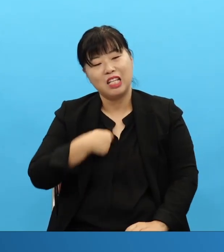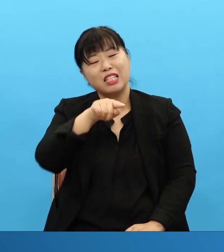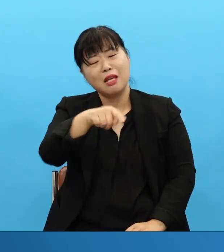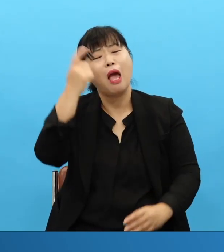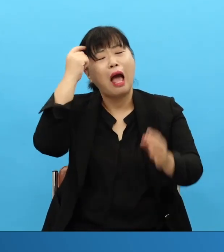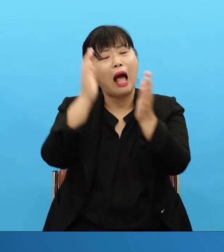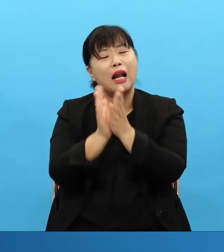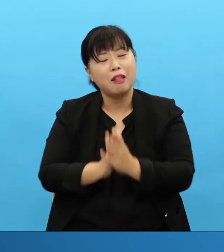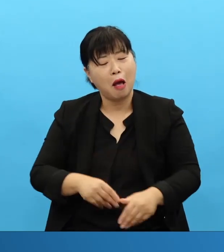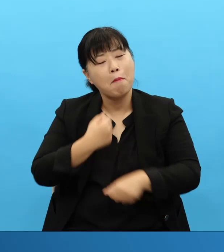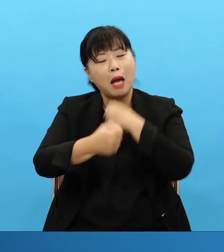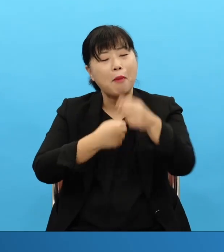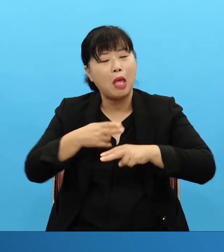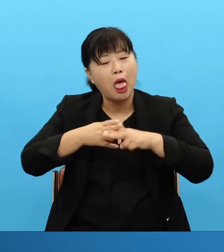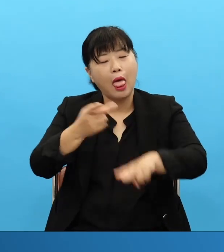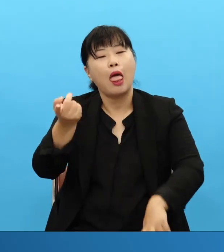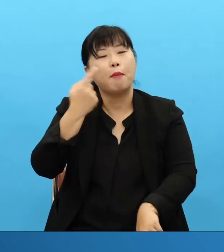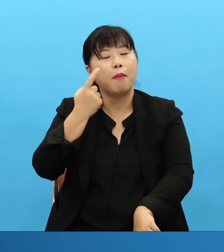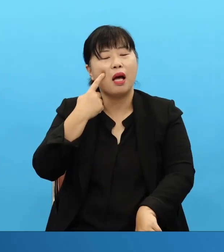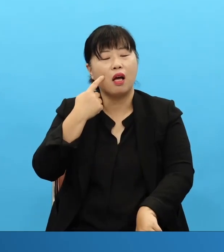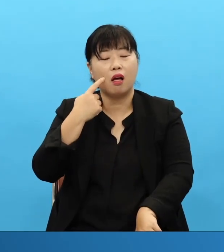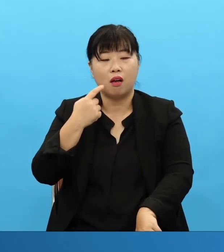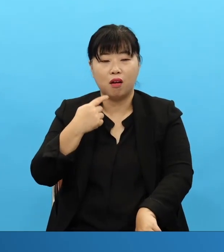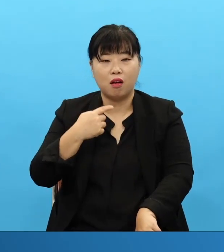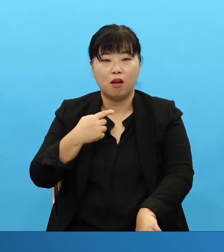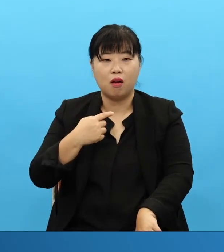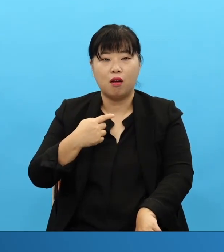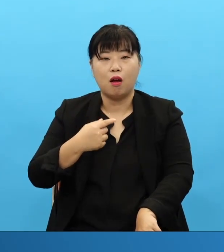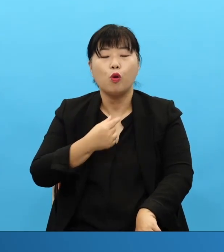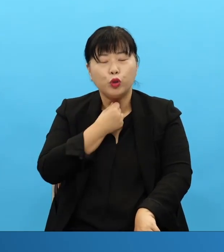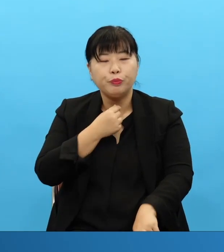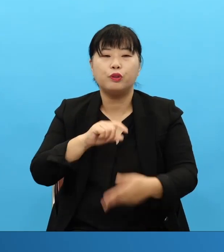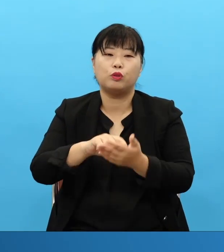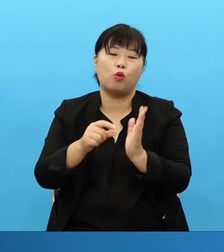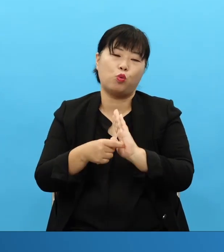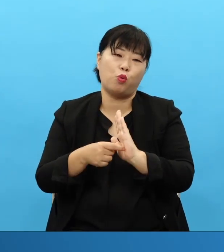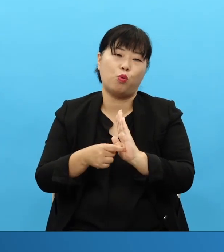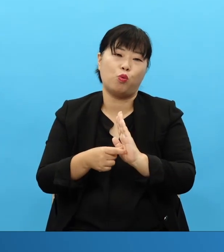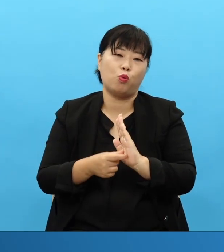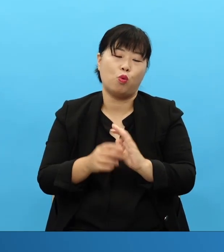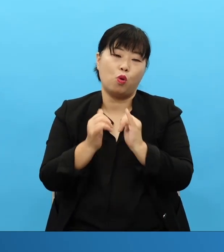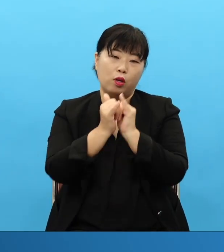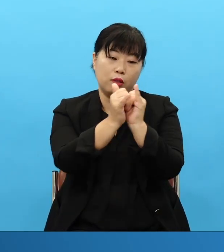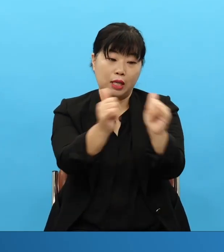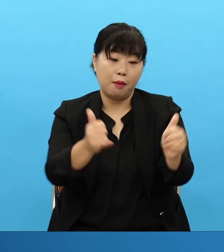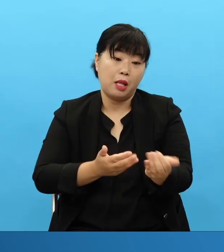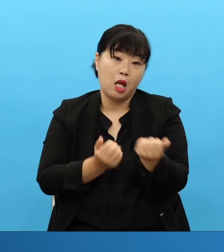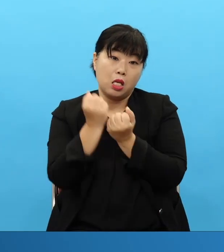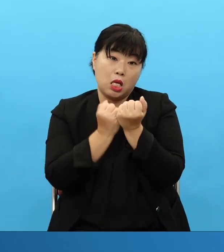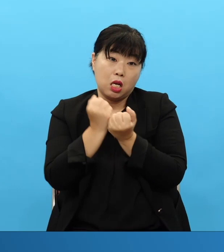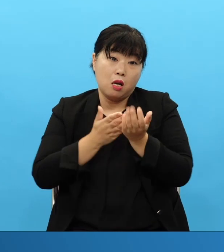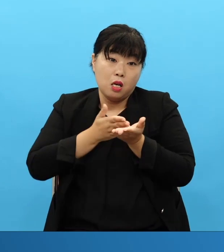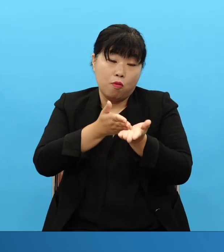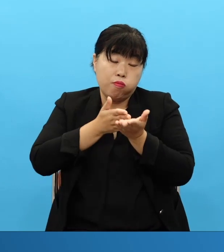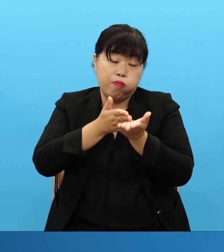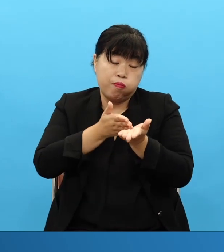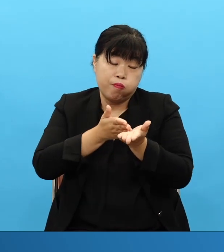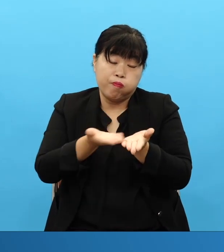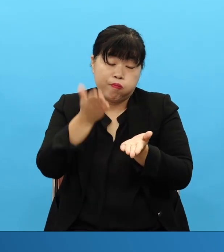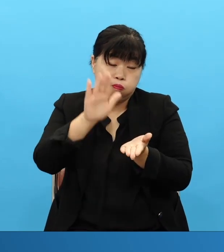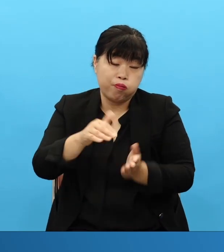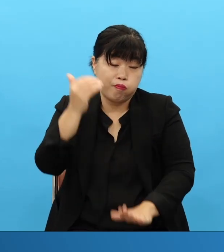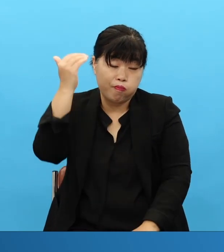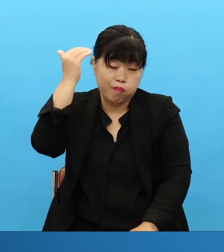hair. 제가 이 말을 왜 합니까? Now, why am I saying 사람이 this? 안 바뀌어요. Because people do not change. 그런 고집하는 나도 지금